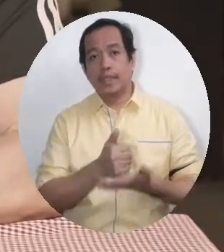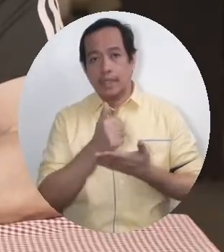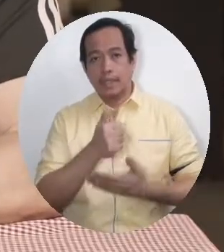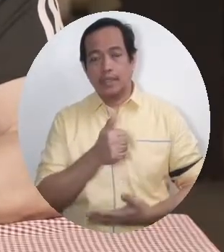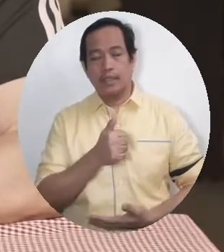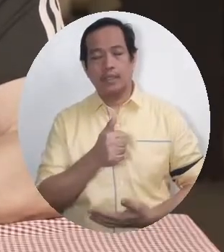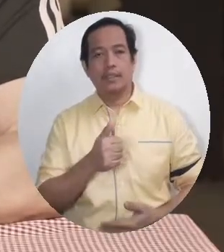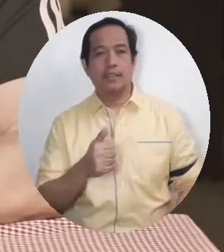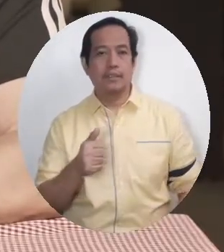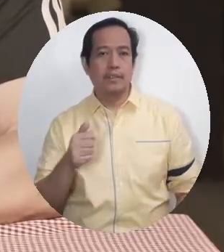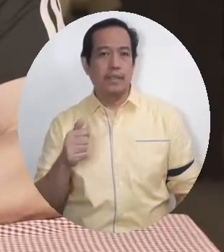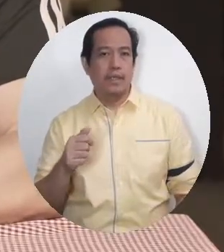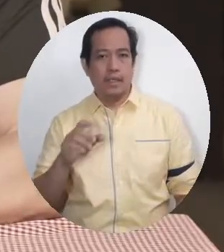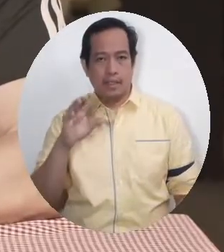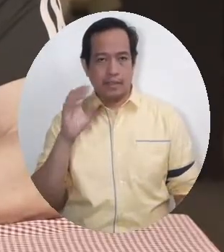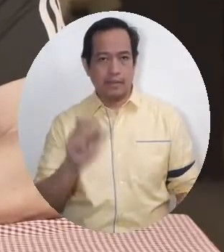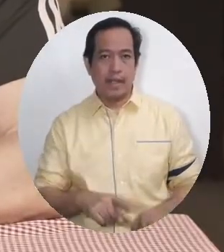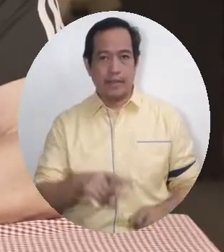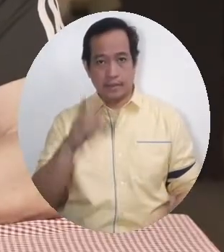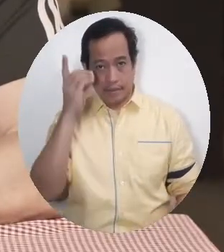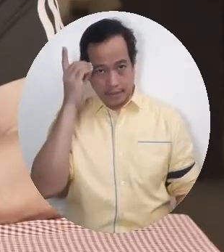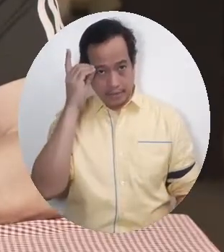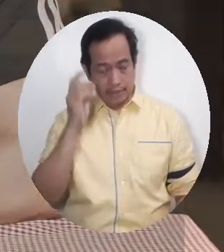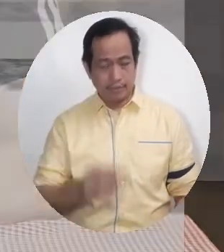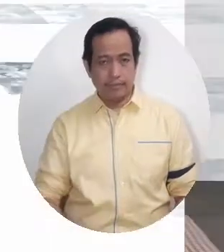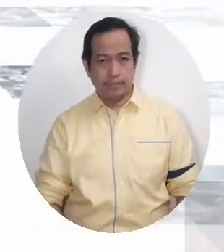ng kanyang kapatid na si Bjorn.